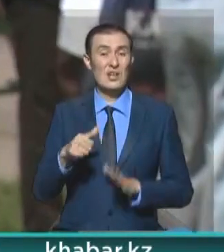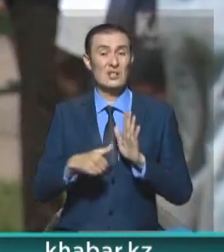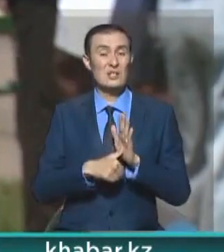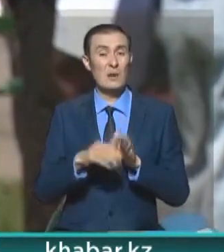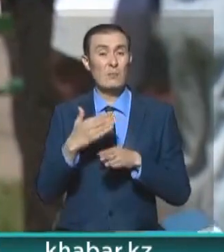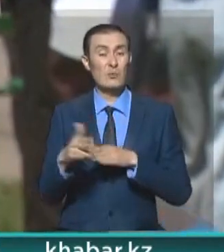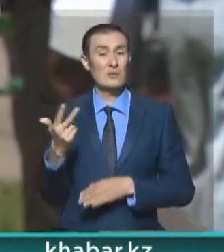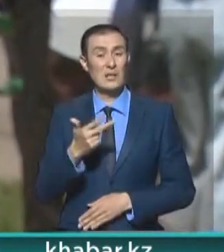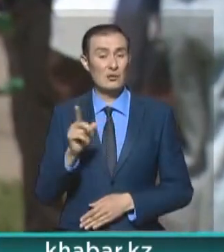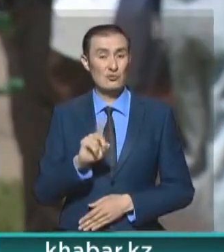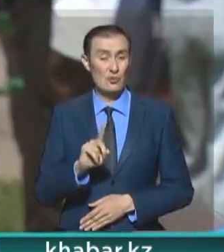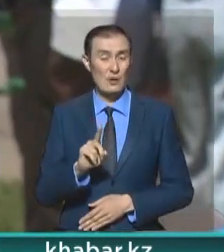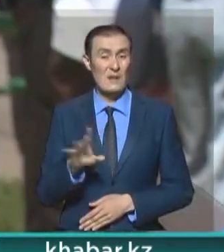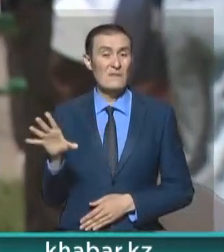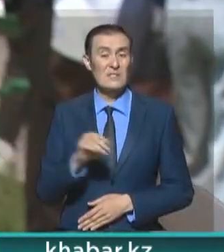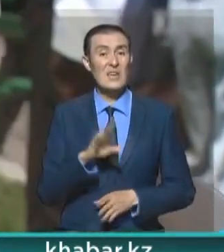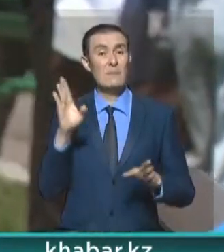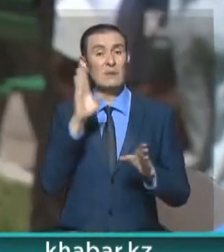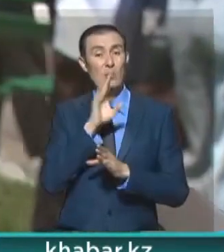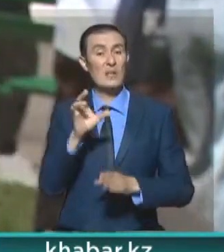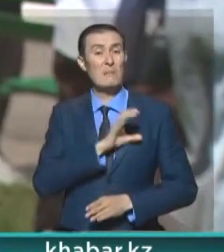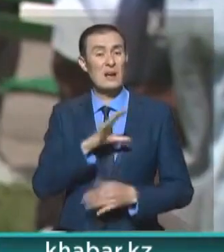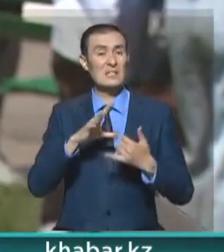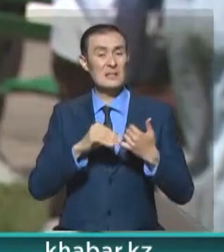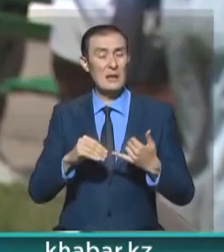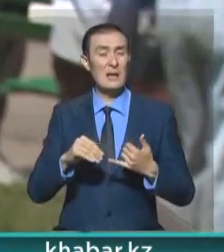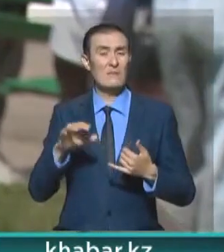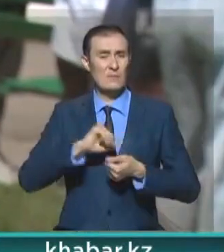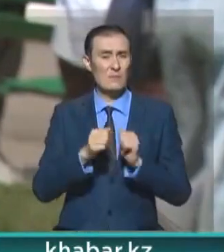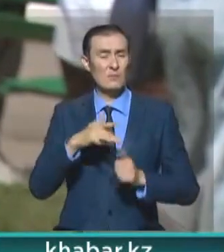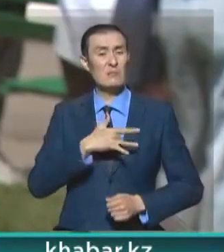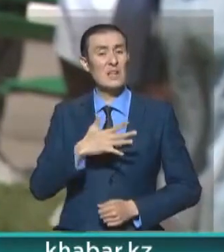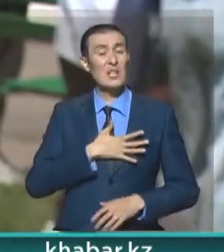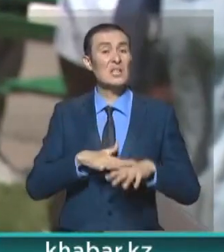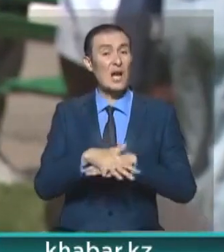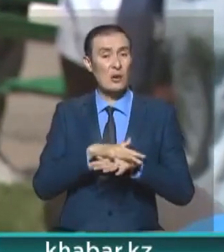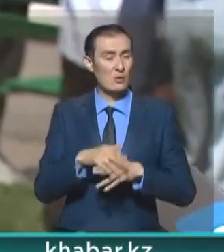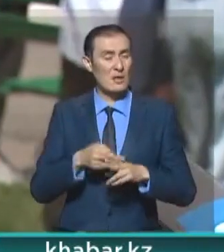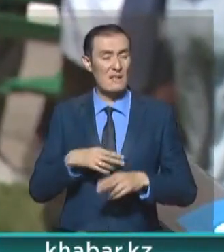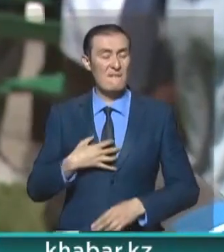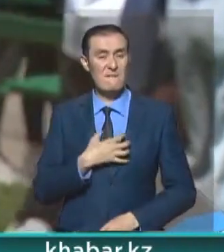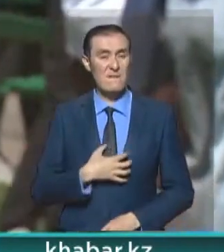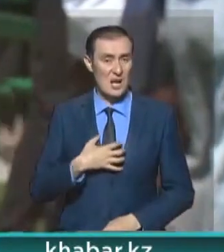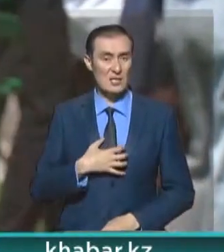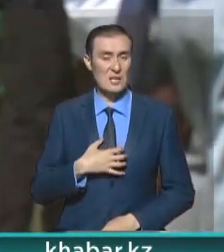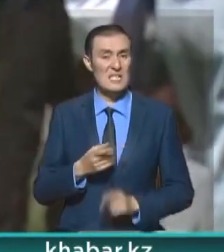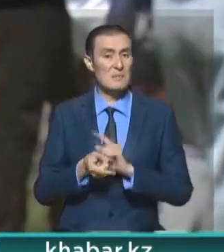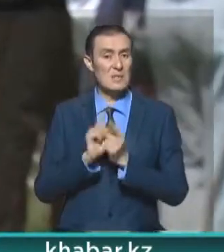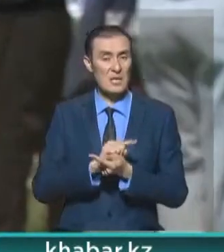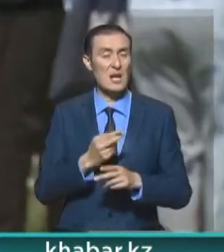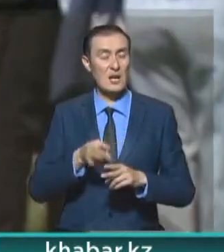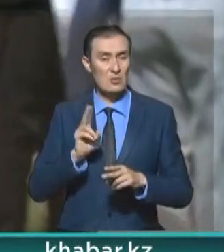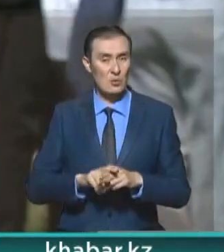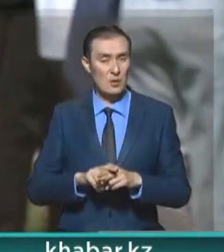пункт 3, что все природные ресурсы, земля, ее недра будут принадлежать народу, это очень важное концептуальное изменение,